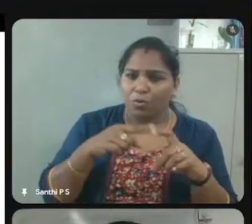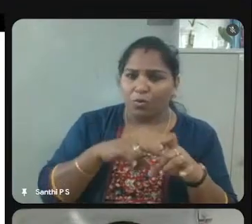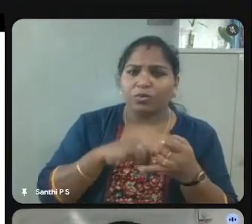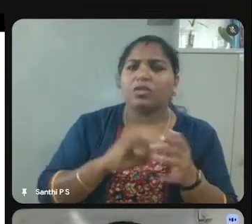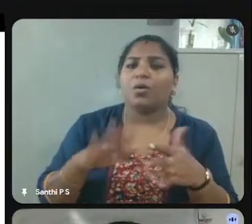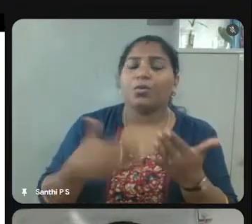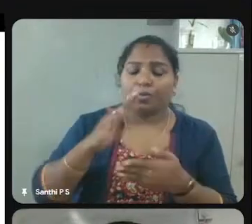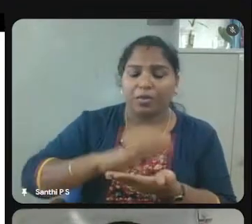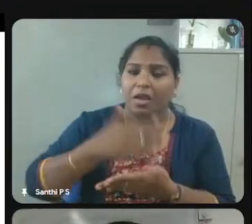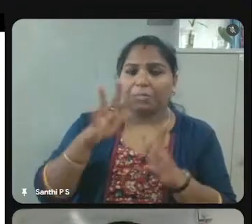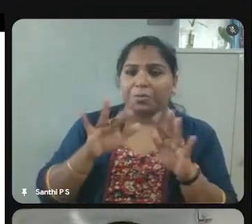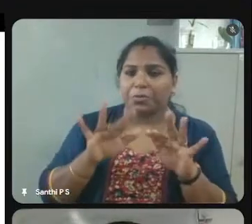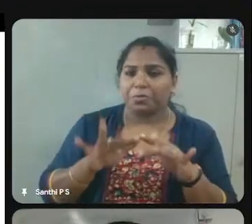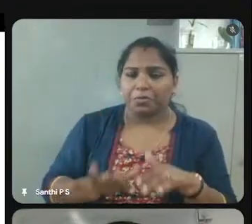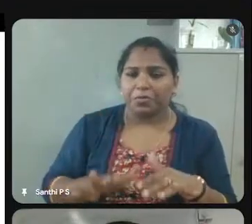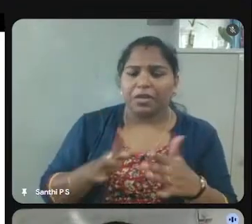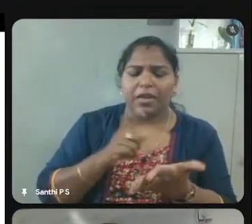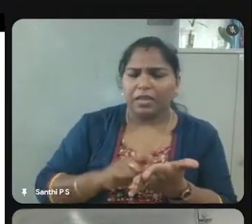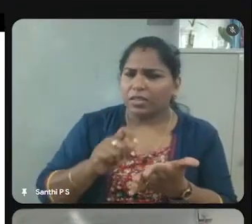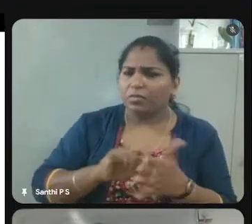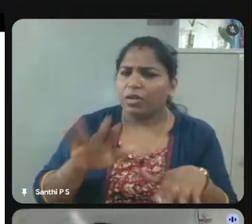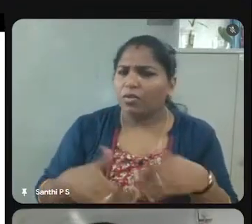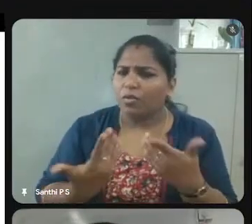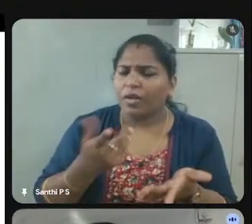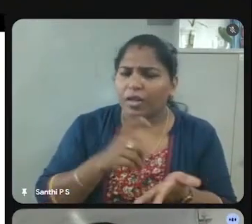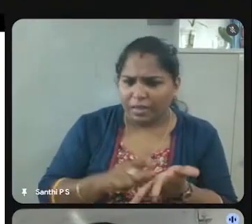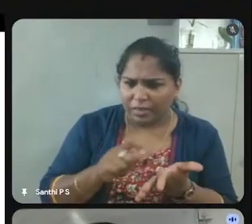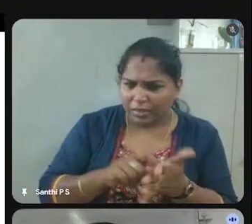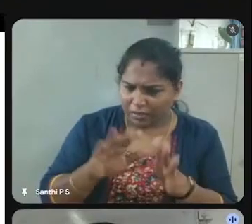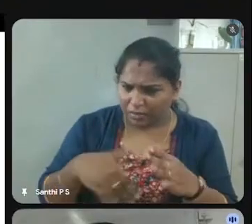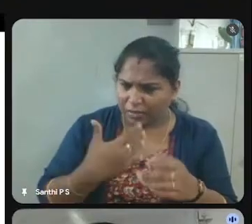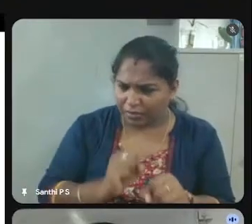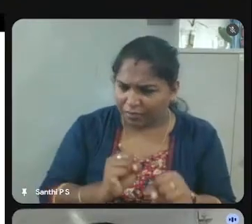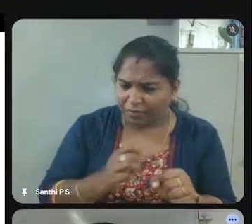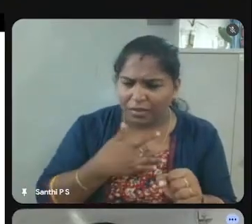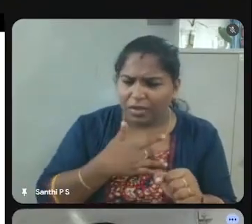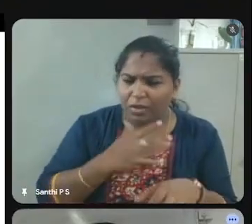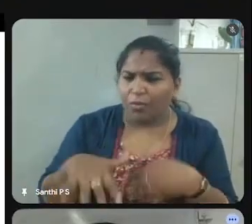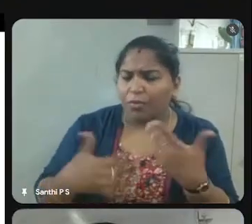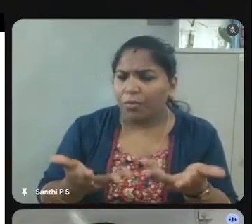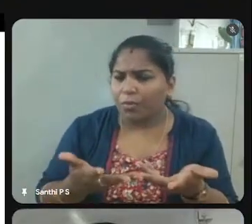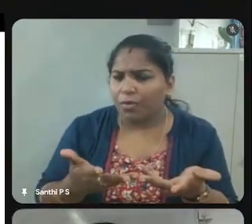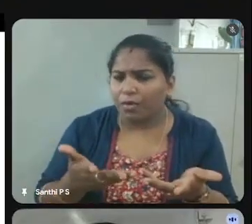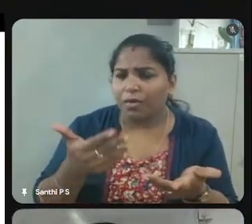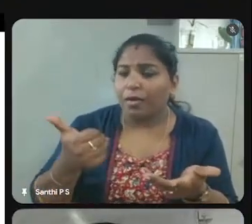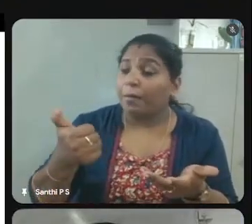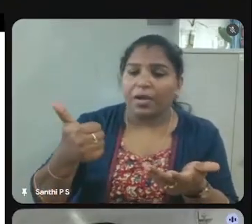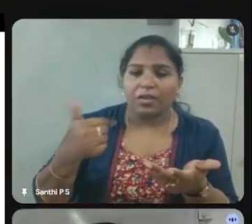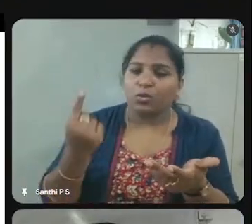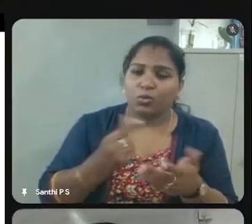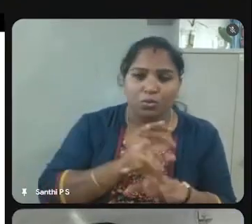എഴുതുമ്പോ ഇപ്പം ഇപ്പോഴും അക്ഷരങ്ങളും സ്പെല്ലിംഗ് കാര്യങ്ങളൊക്കെ ഉണ്ടോ? അവൻ പെണ്ണെടുത്ത് ഞാൻ